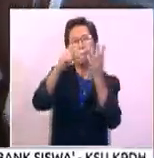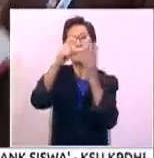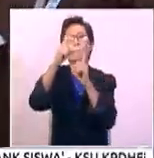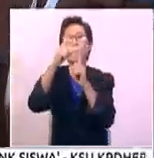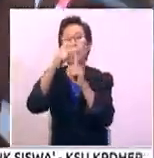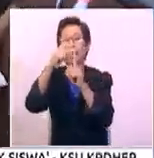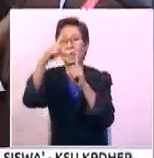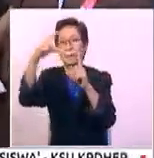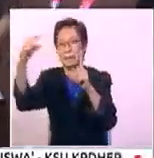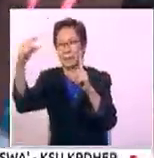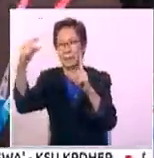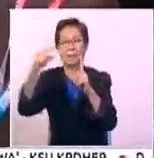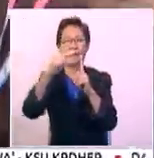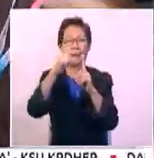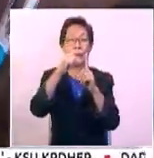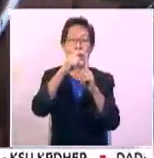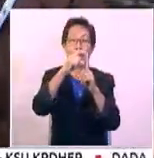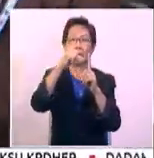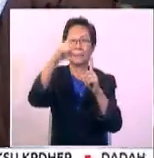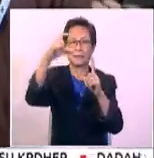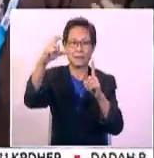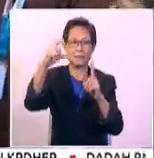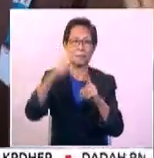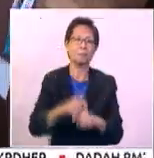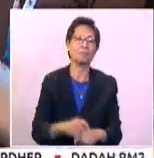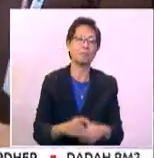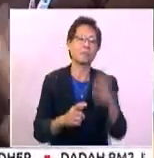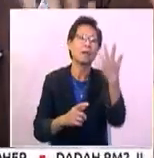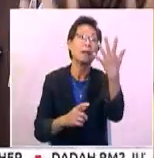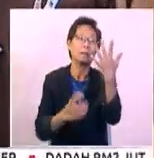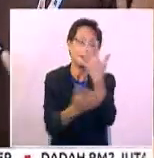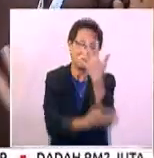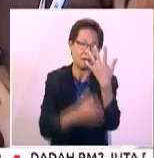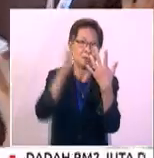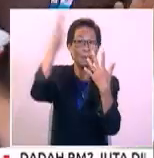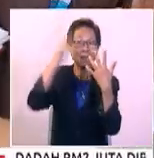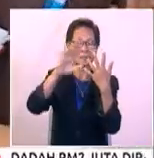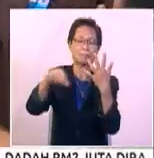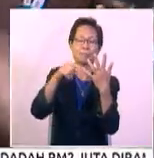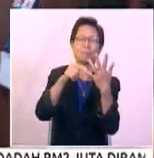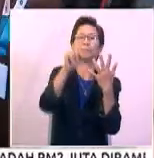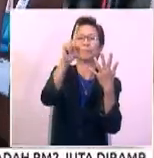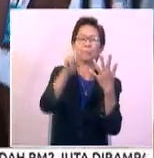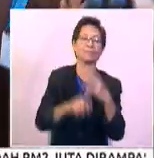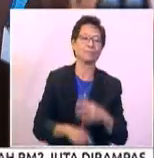Ya.